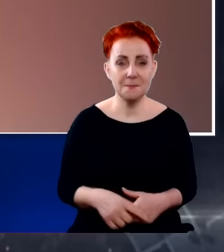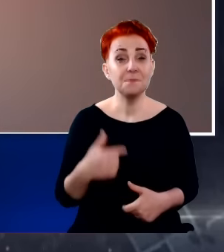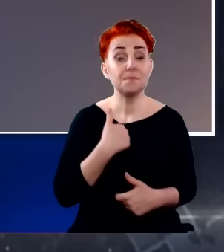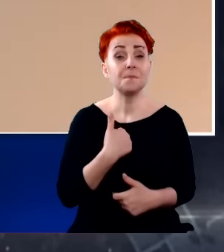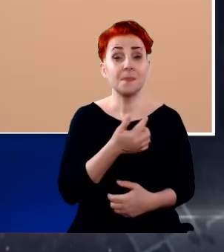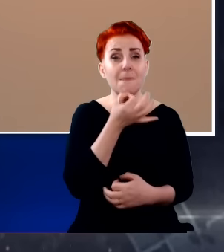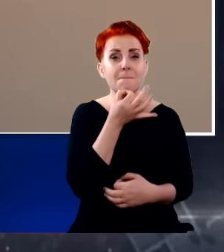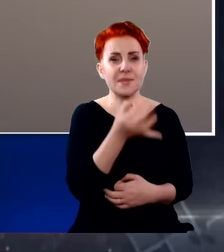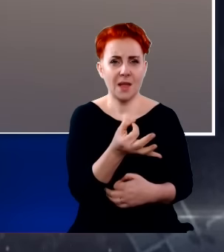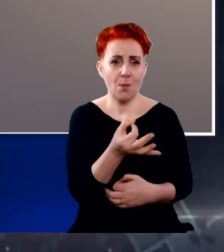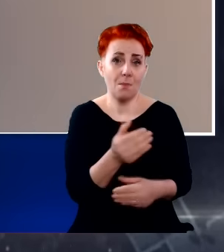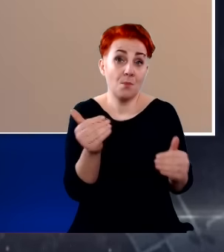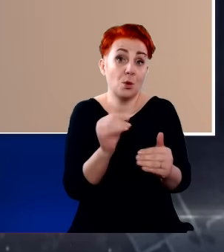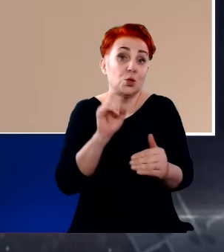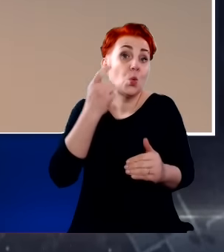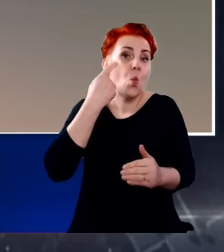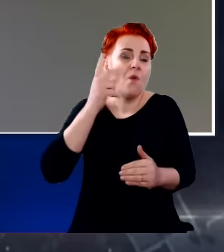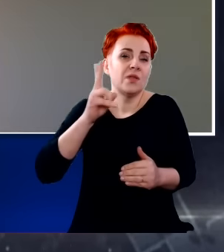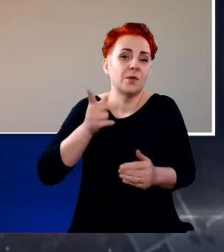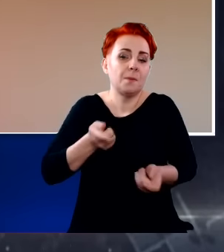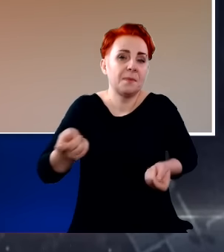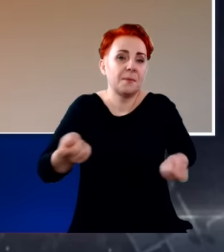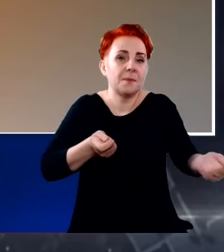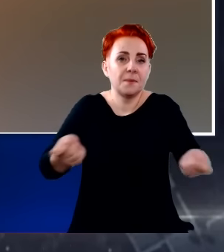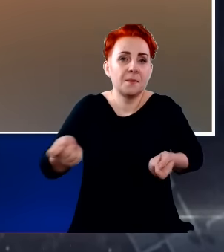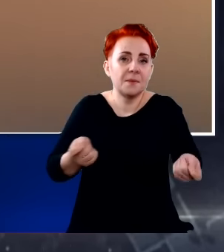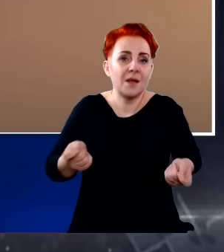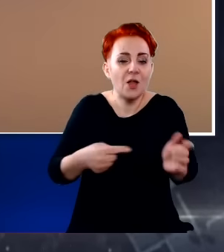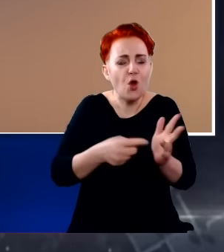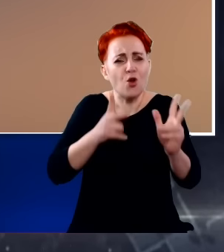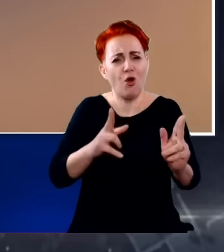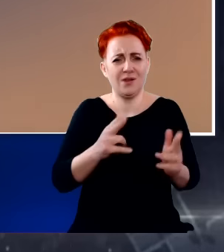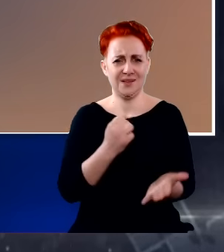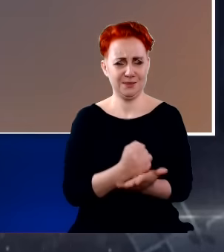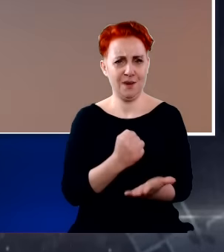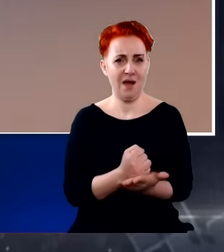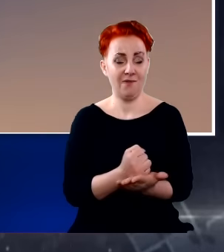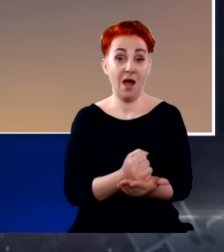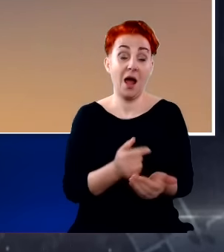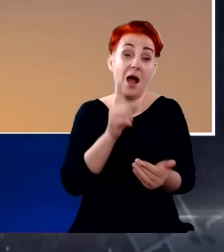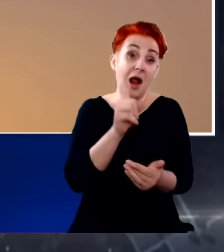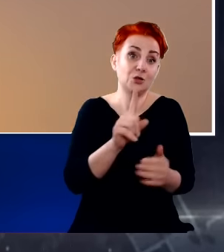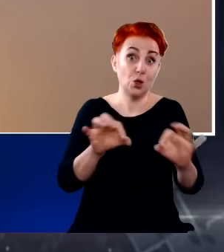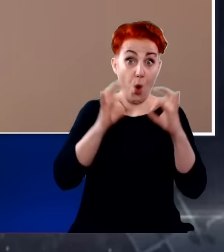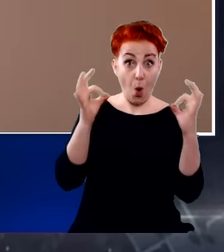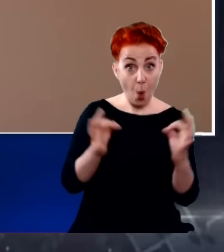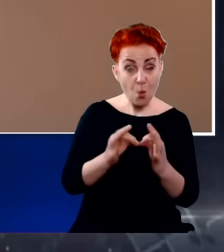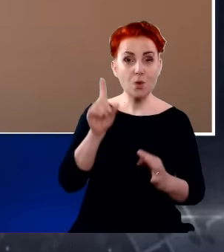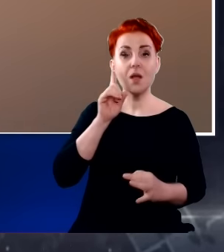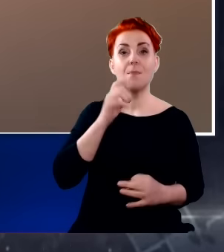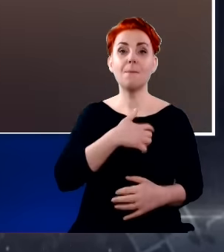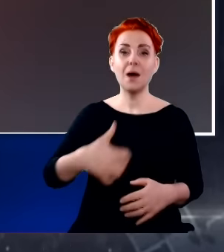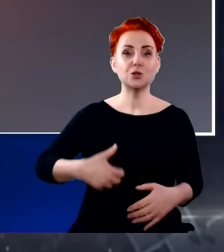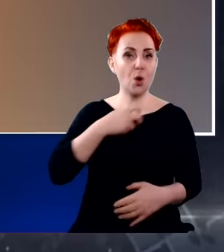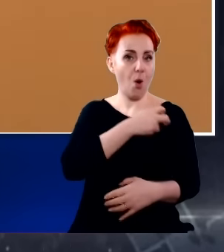o tego być może głównego rozdającego karty w tej konkretnej sprawie, ale czy to jest tak, że w ogóle pan marszałek Hołownia jest w